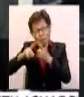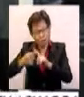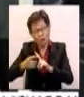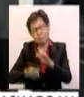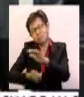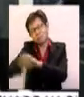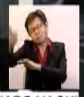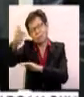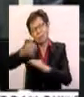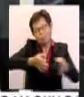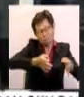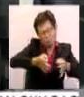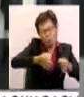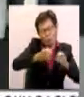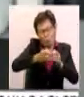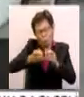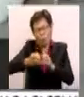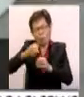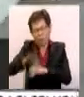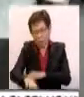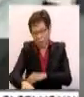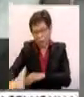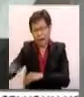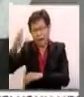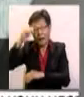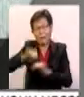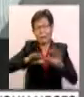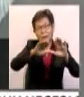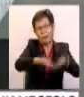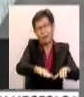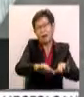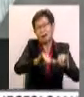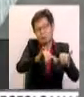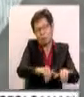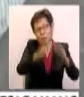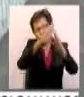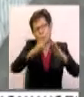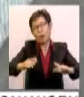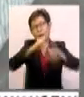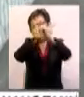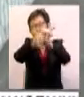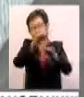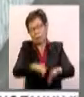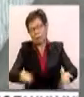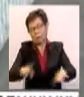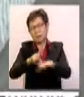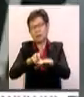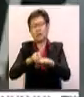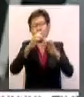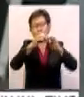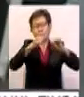Mengulas lanjut, beliau berkata kanak-kanak lelaki berkenaan ditempatkan sementara di Rumah Perlindungan Kanak-kanak di